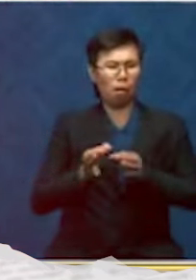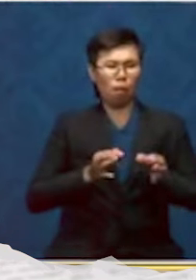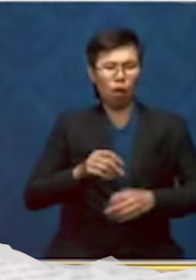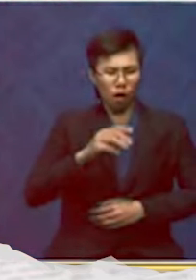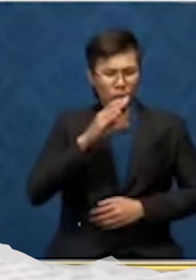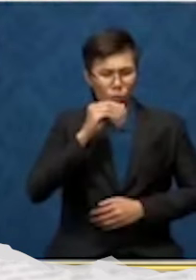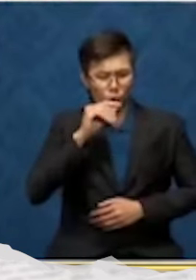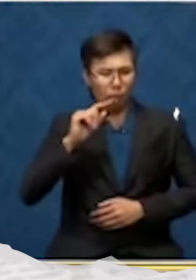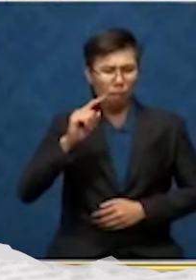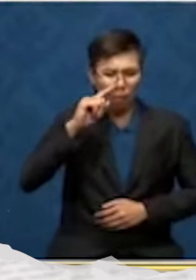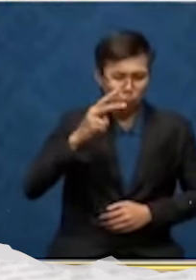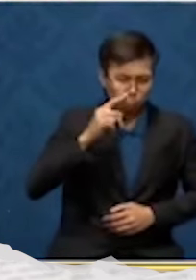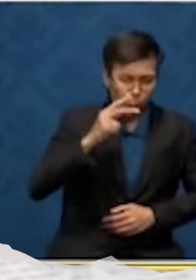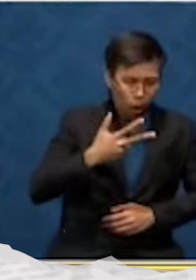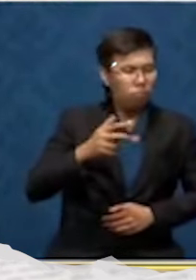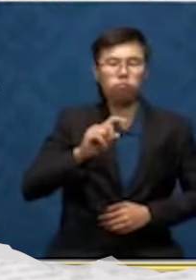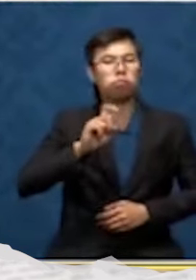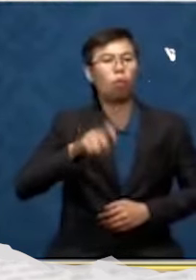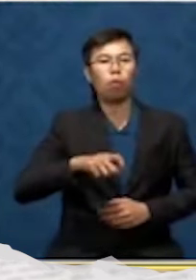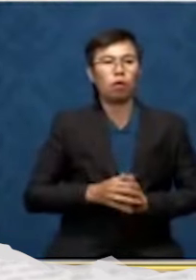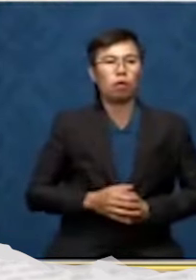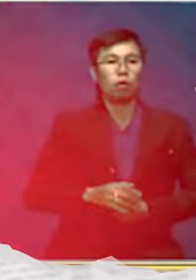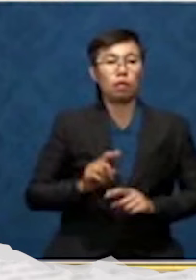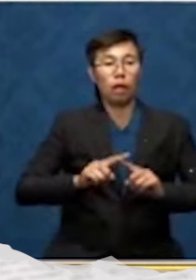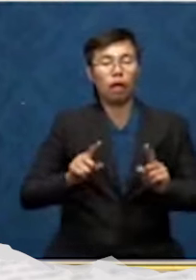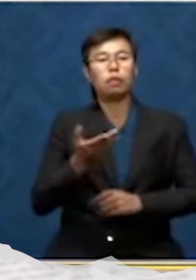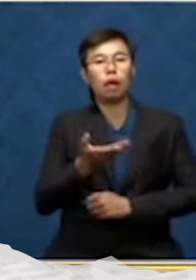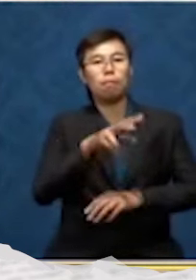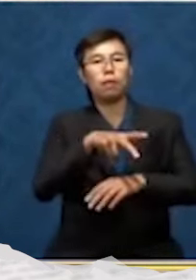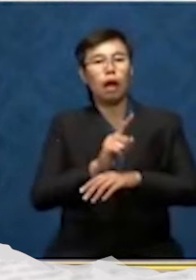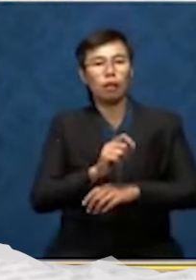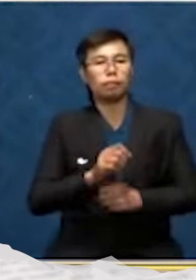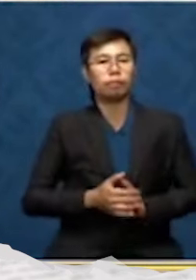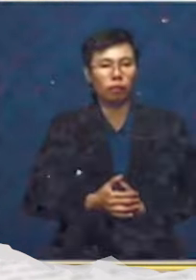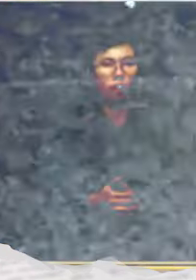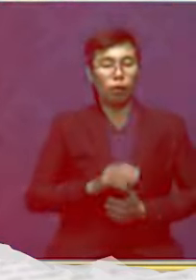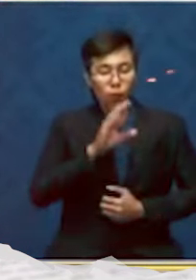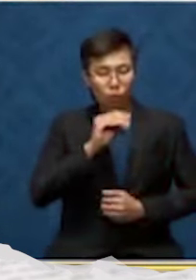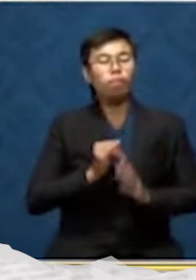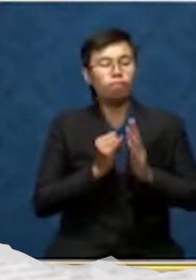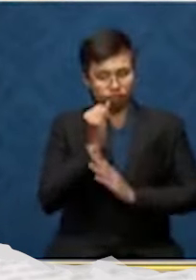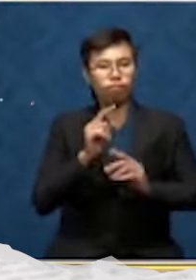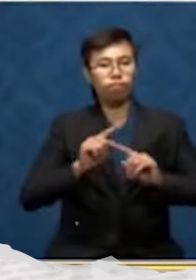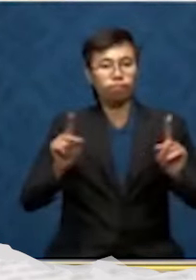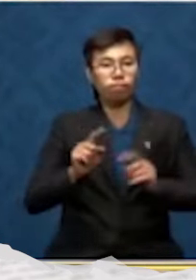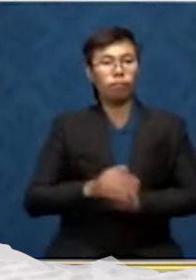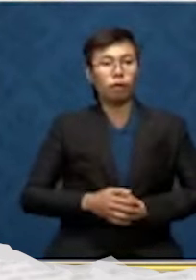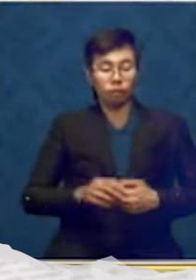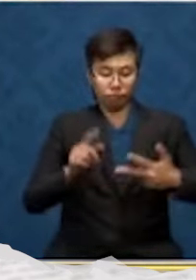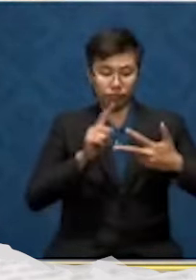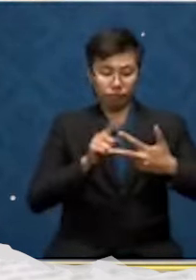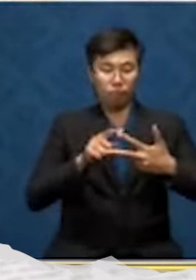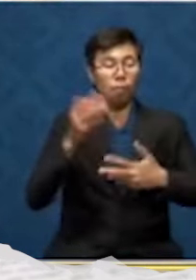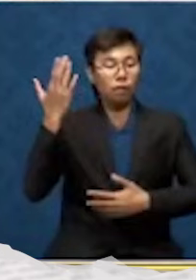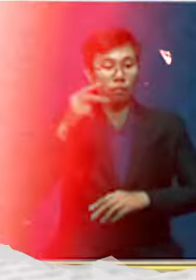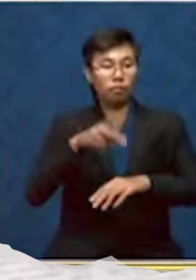ซ้ำในสภาแต่เมื่อมีการแจ้งมายังสภาท่านประธานก็นำเรียนนั้นถูกต้องแล้วครับแต่ในส่วนที่2ท่านประธานครับเมื่อสักครู่ท่านประธาน